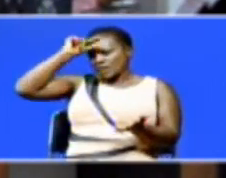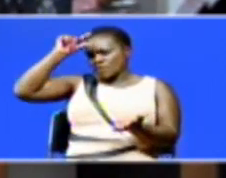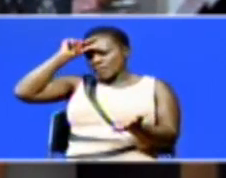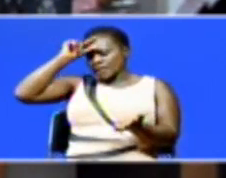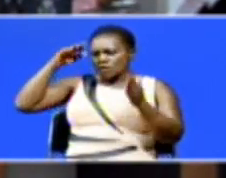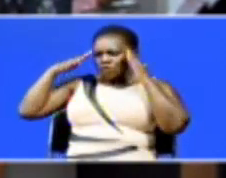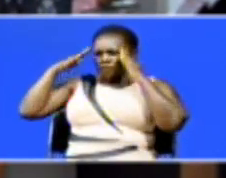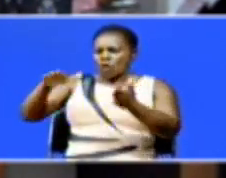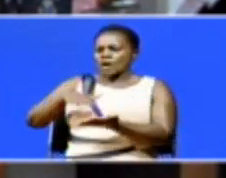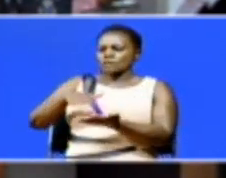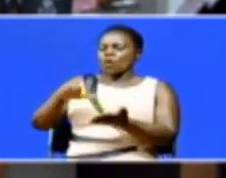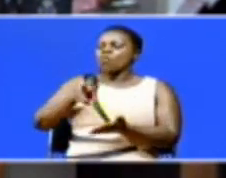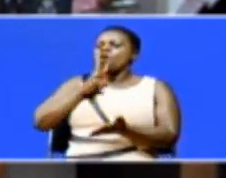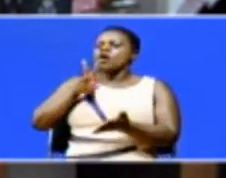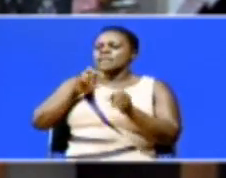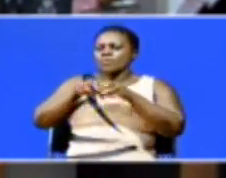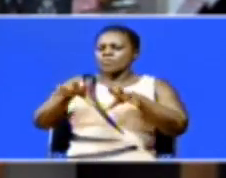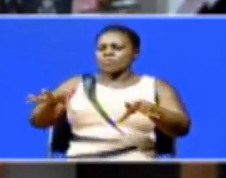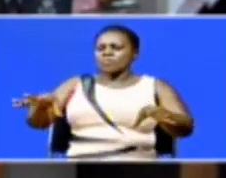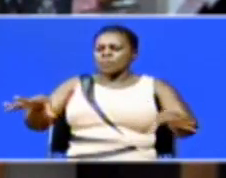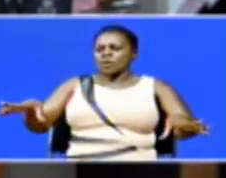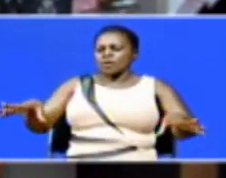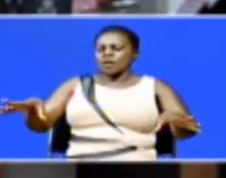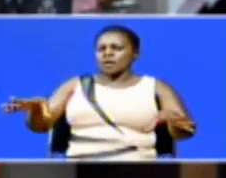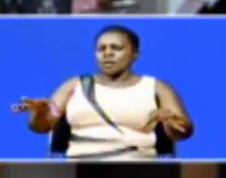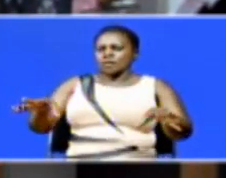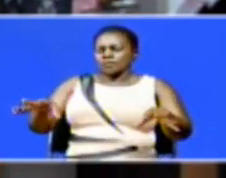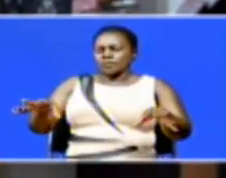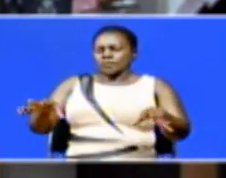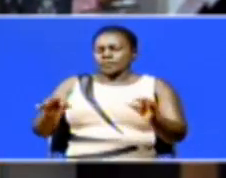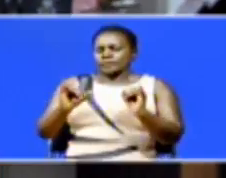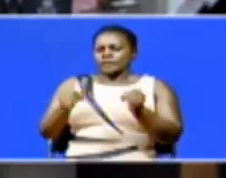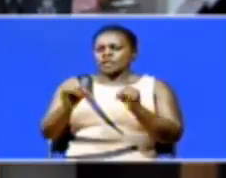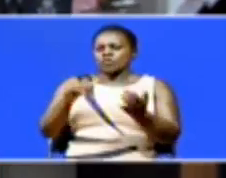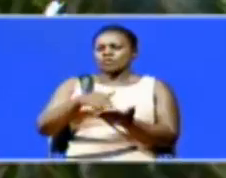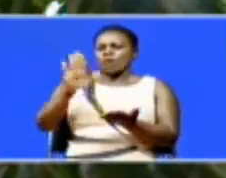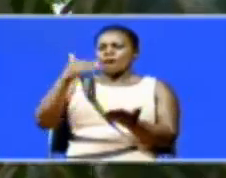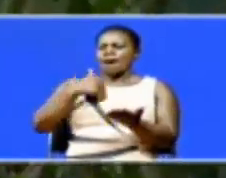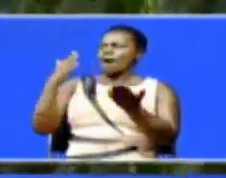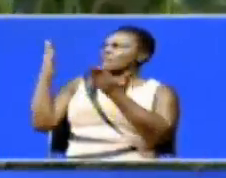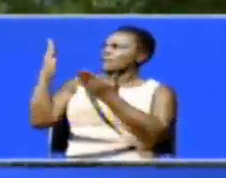imeapa kipaumbele masuala ya usambazaji maji na uzalishaji chakula. Tupate taarifa hiyo.